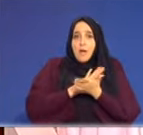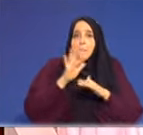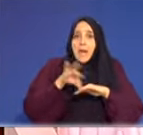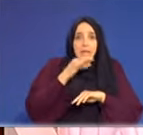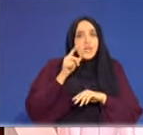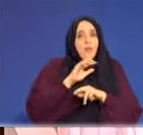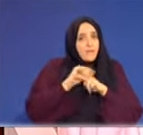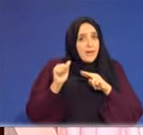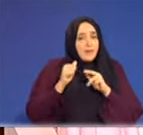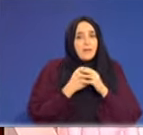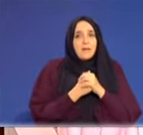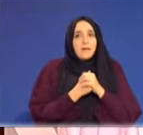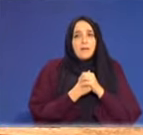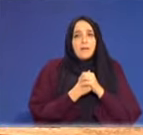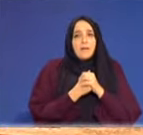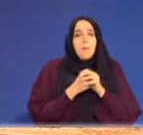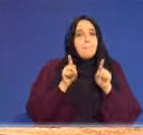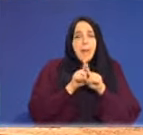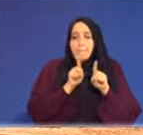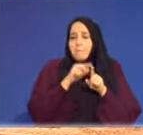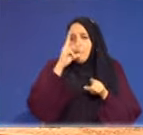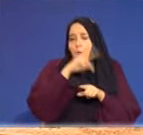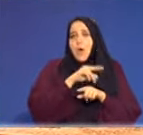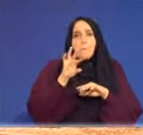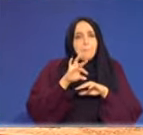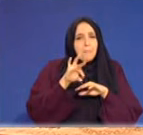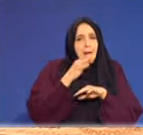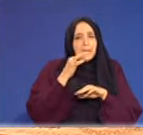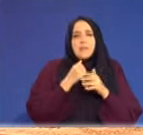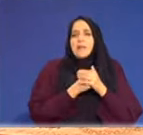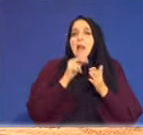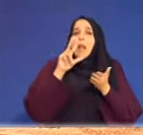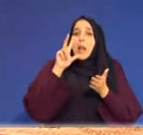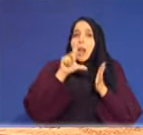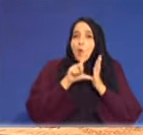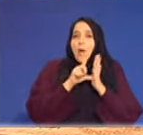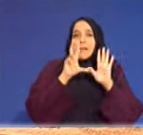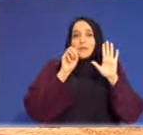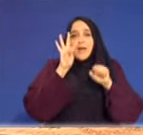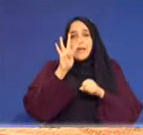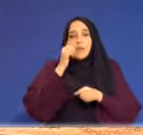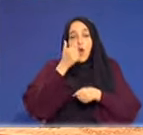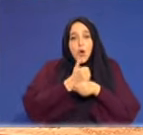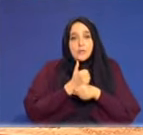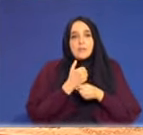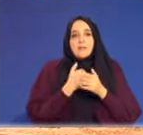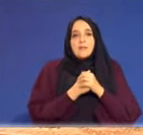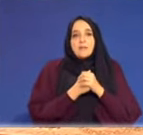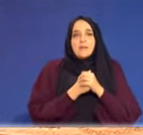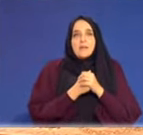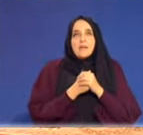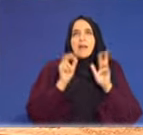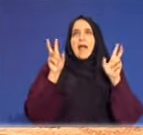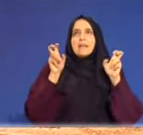تسجلوا ولو مات زوجك زوجها طبقا للقانون 84/11